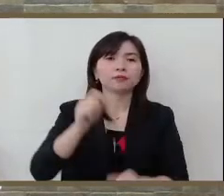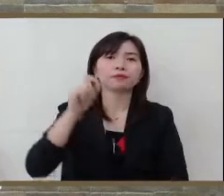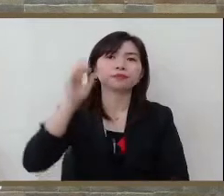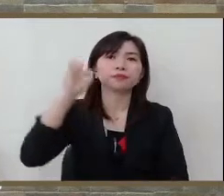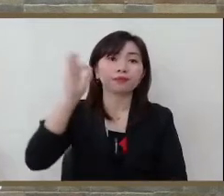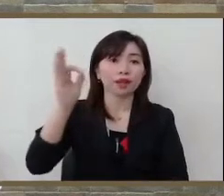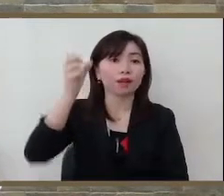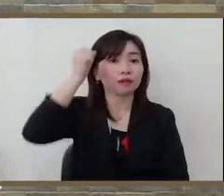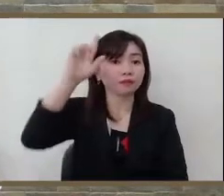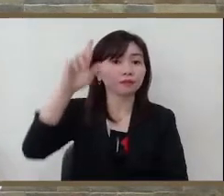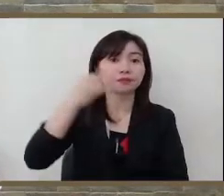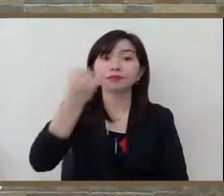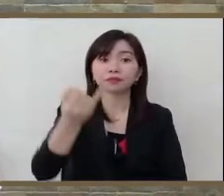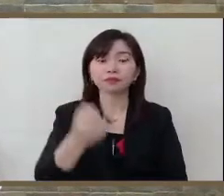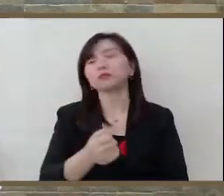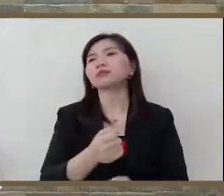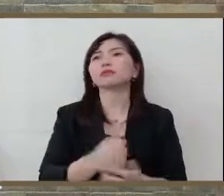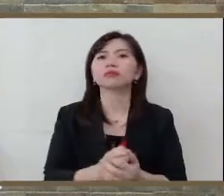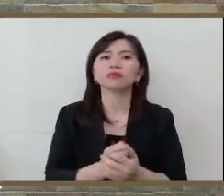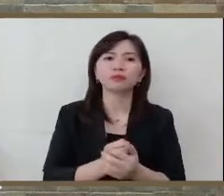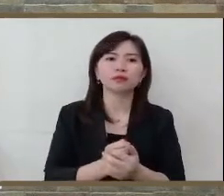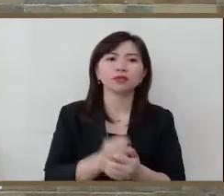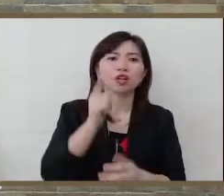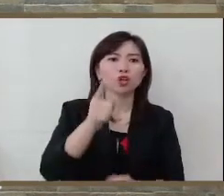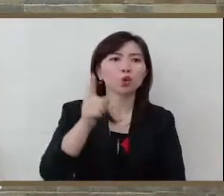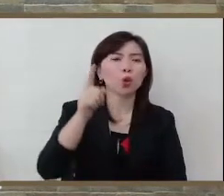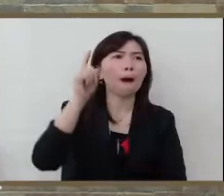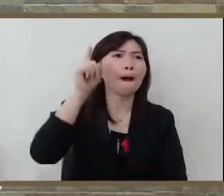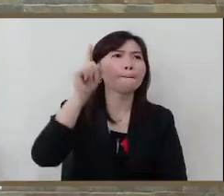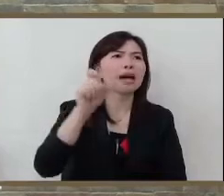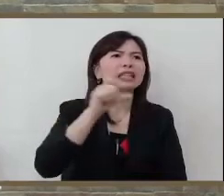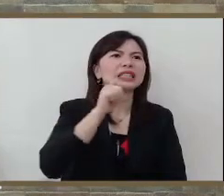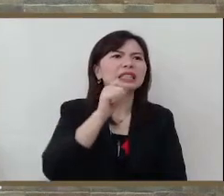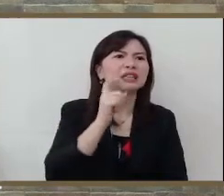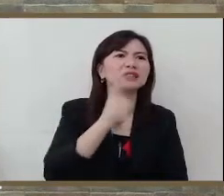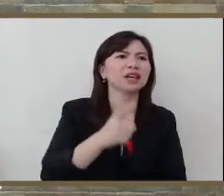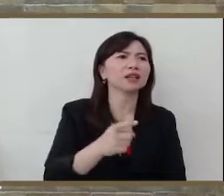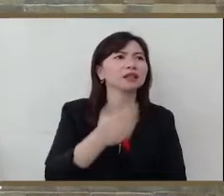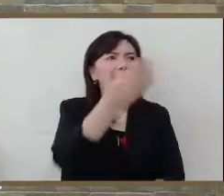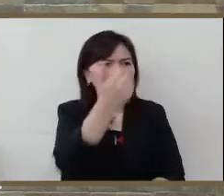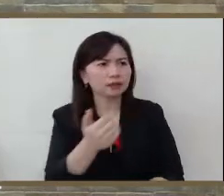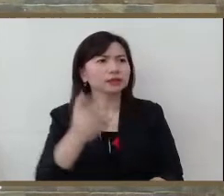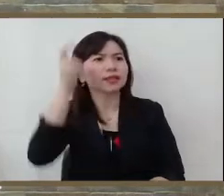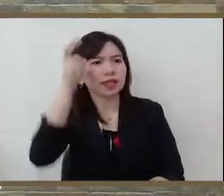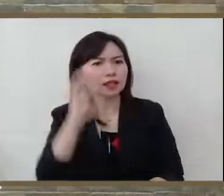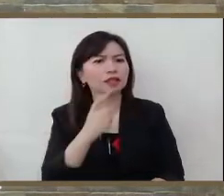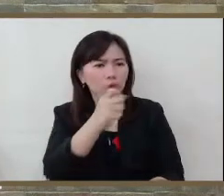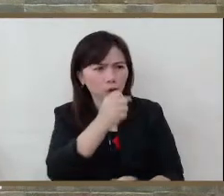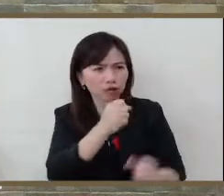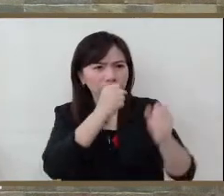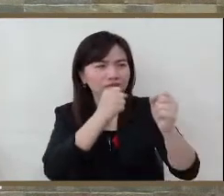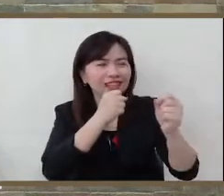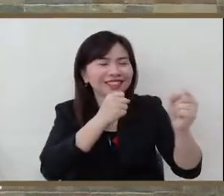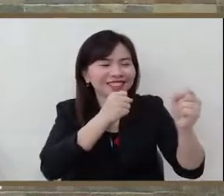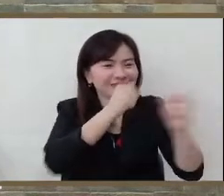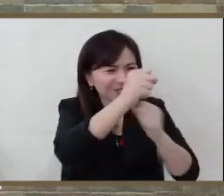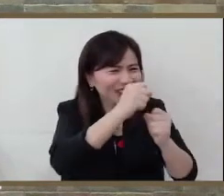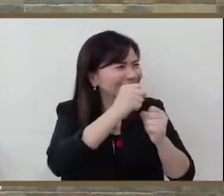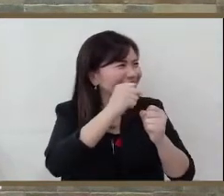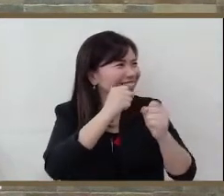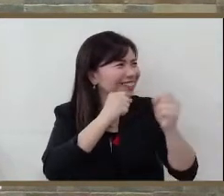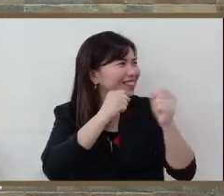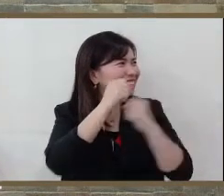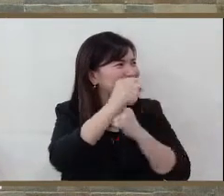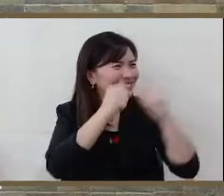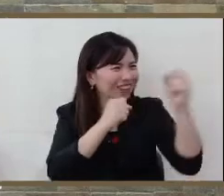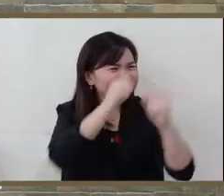naman na basta pag sabi ng Diablo, tara suntukan tayo. Lumaban ka. Huwag kang magpapatalo, hindi yung sinabi, hindi malaki ka kasi.